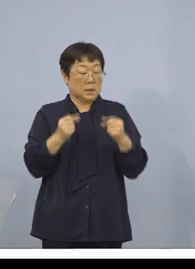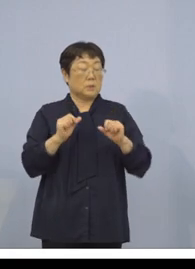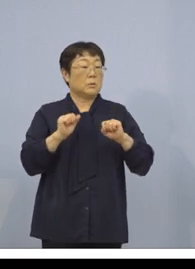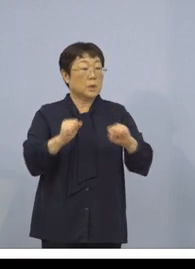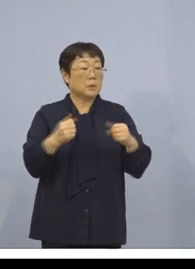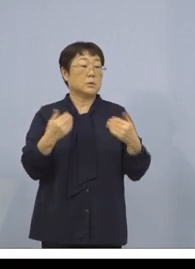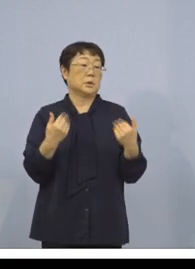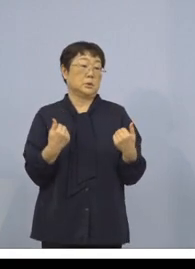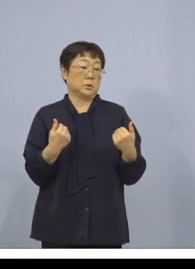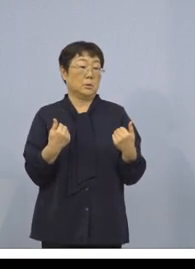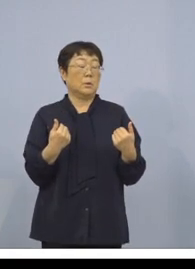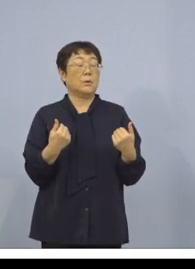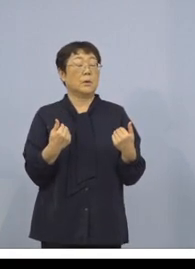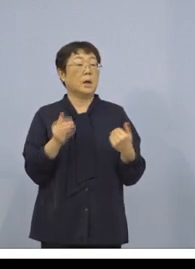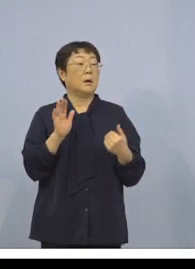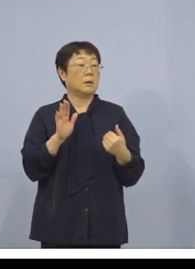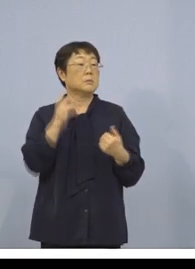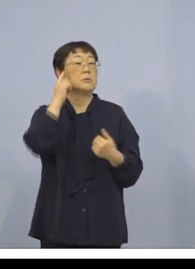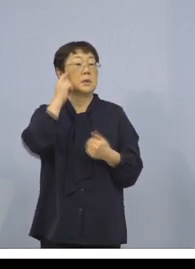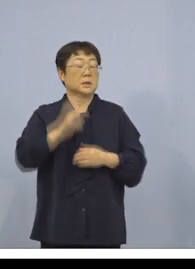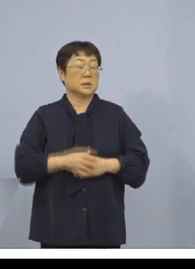きゃいけないと、まあ、こういうことでですね、